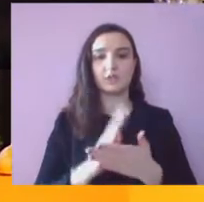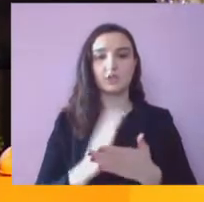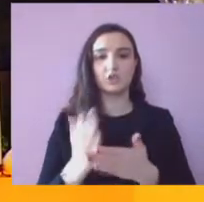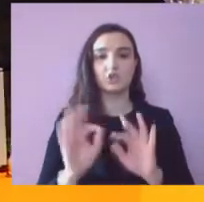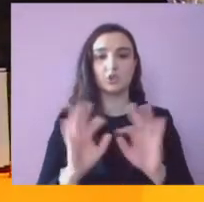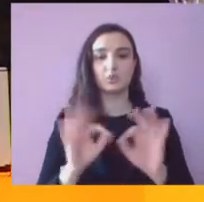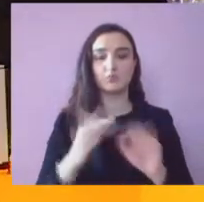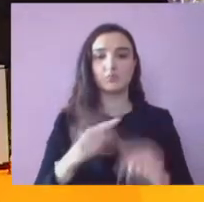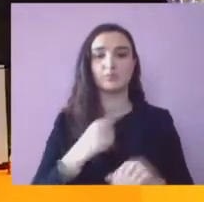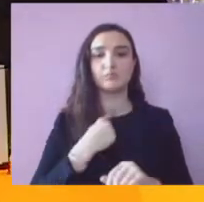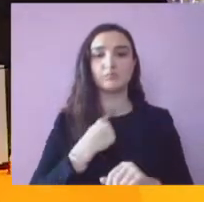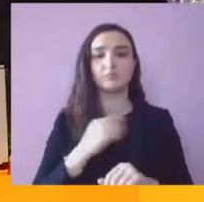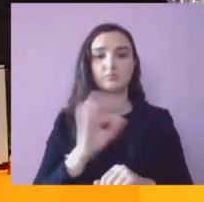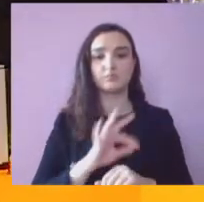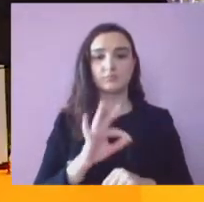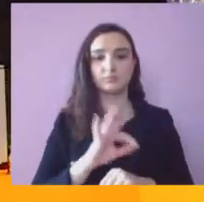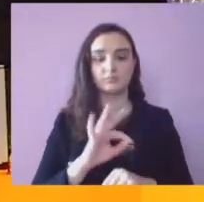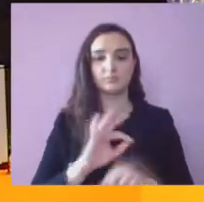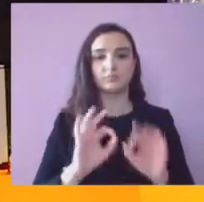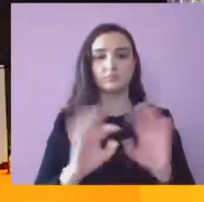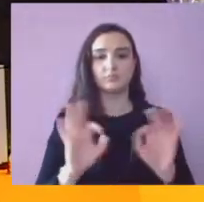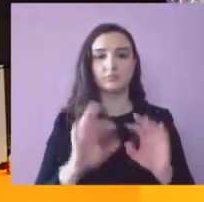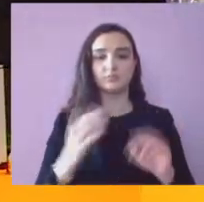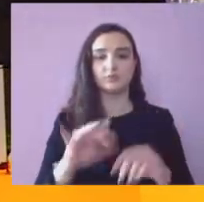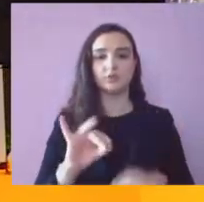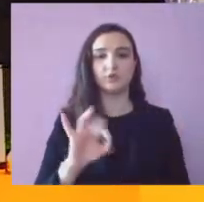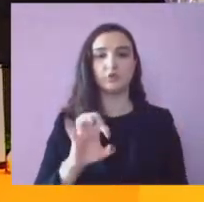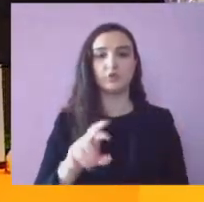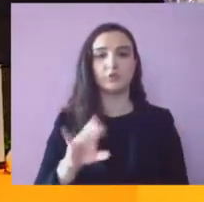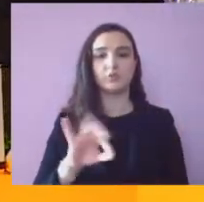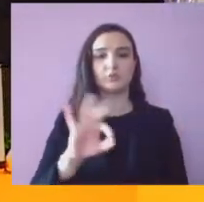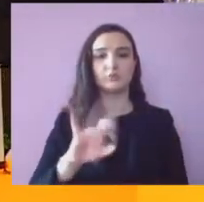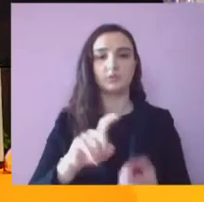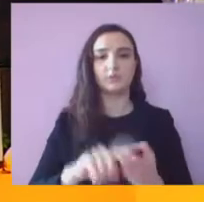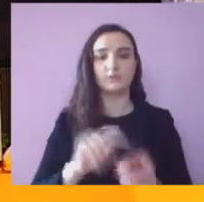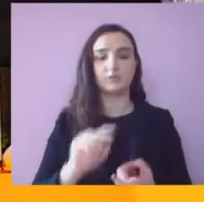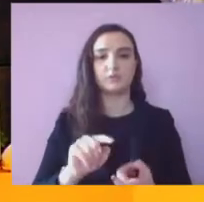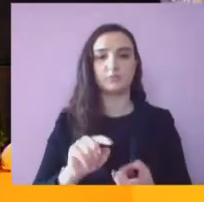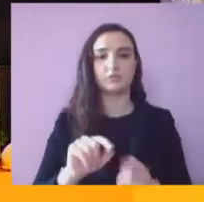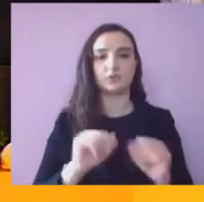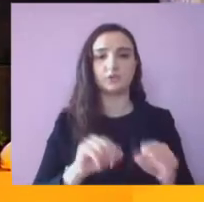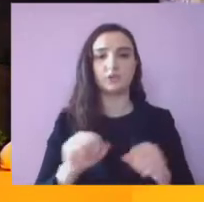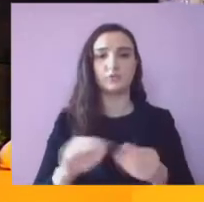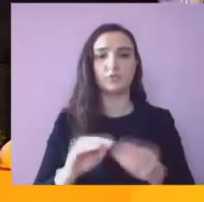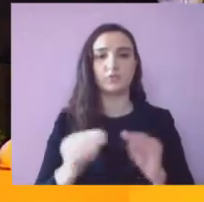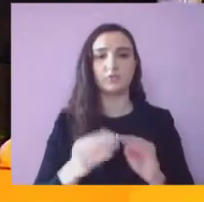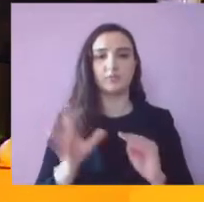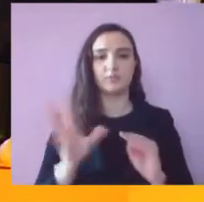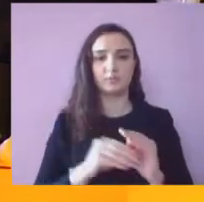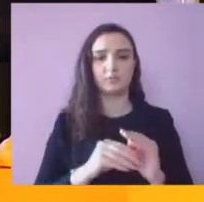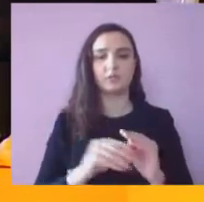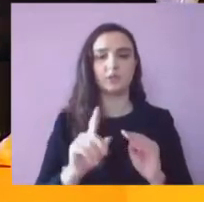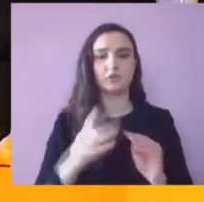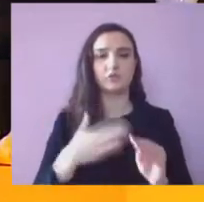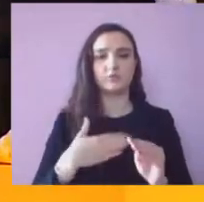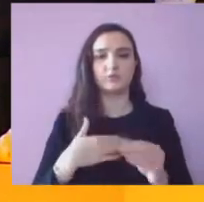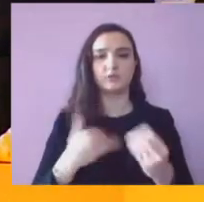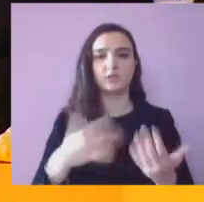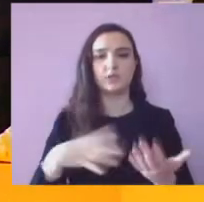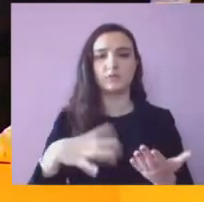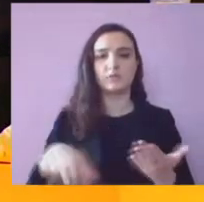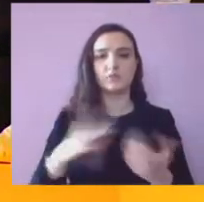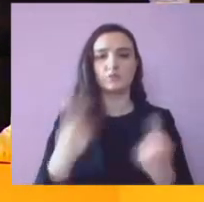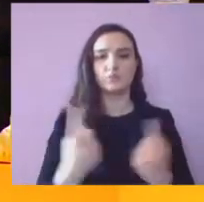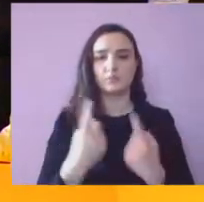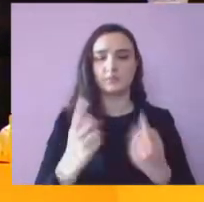ფარისებრ ჯირკვალზე, ვისაუბრეთ იოდთან დაკავშირებით შესაძლო ხარვეზებზე, რომელიც ჩვენთვის საქართველოსთვის ბუნებრივი